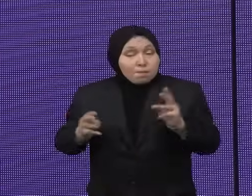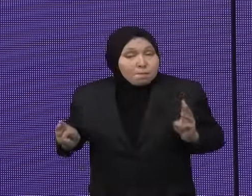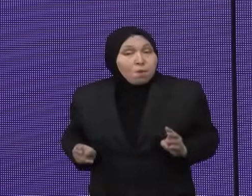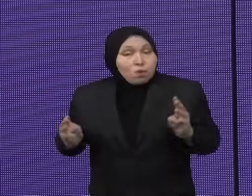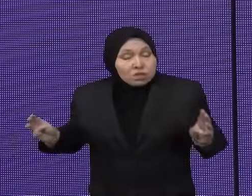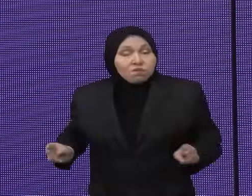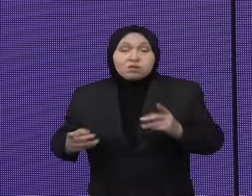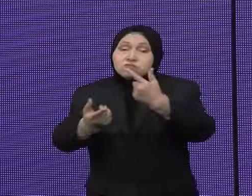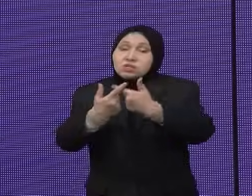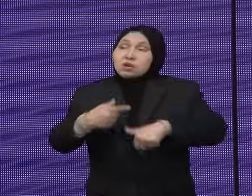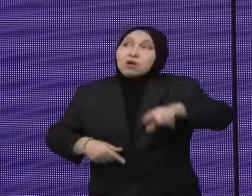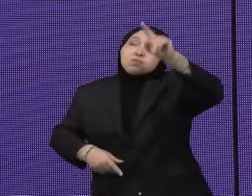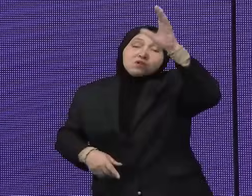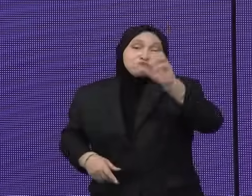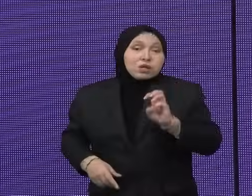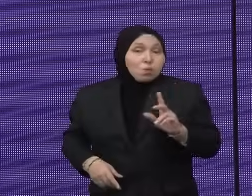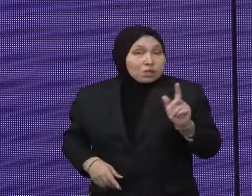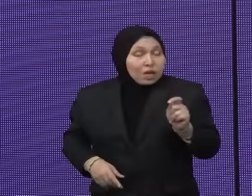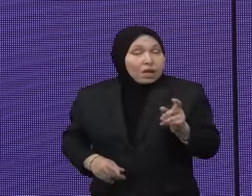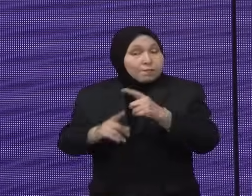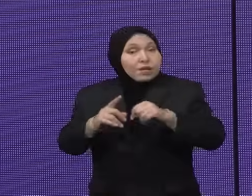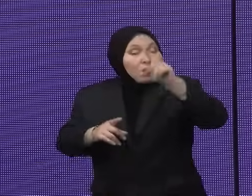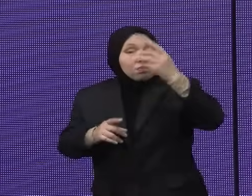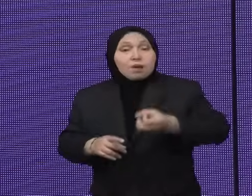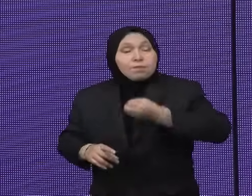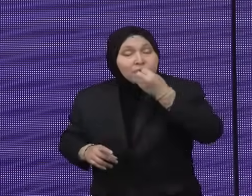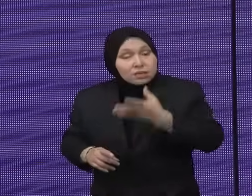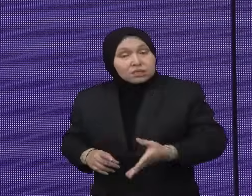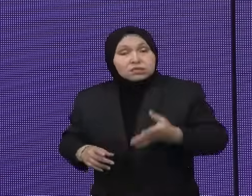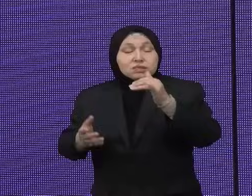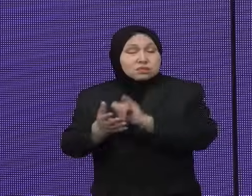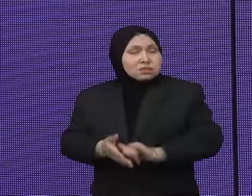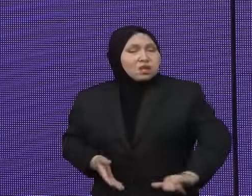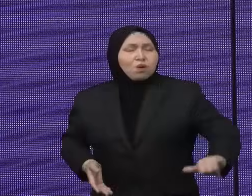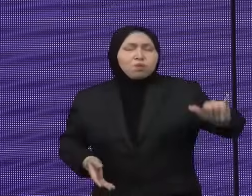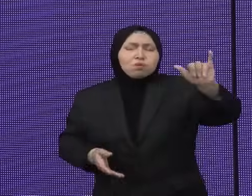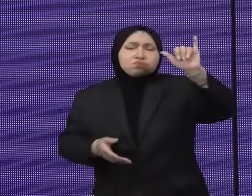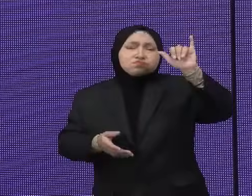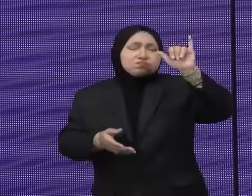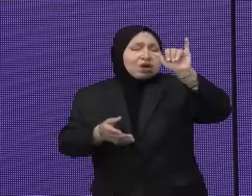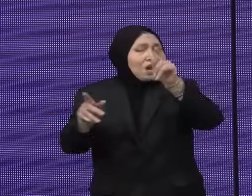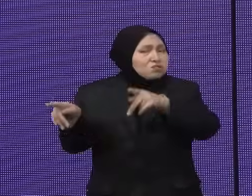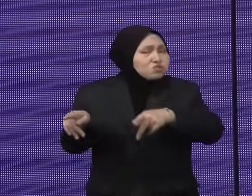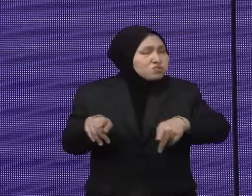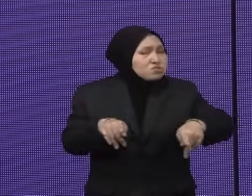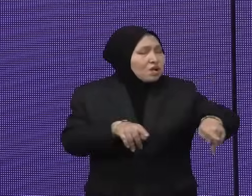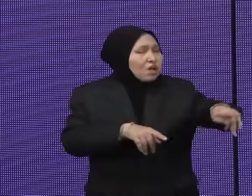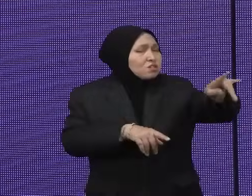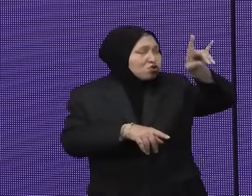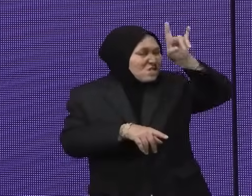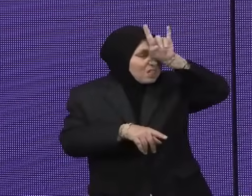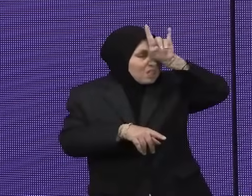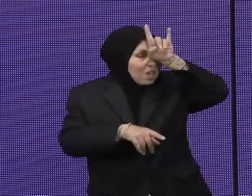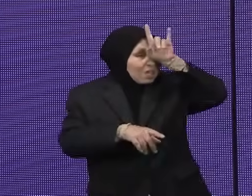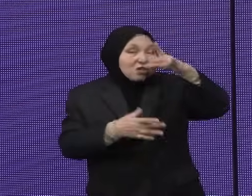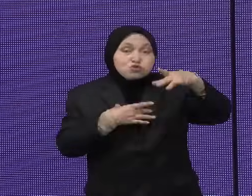motivasi daripada Allah Subhanahu Wa Taala bila Allah menyatakan inna kaidas syaitani kana dha'ifa. Perancangan mereka di kalangan syaitan, mereka